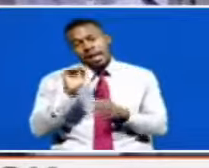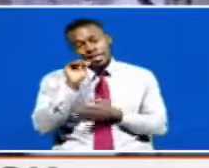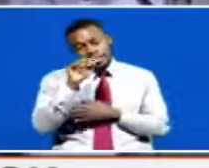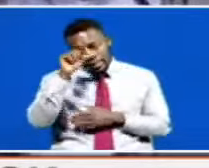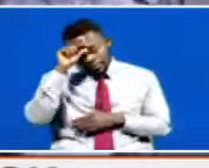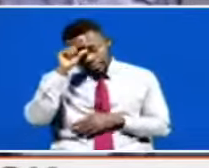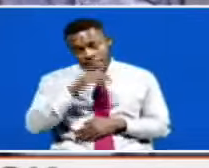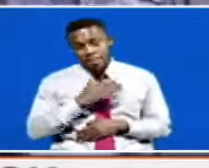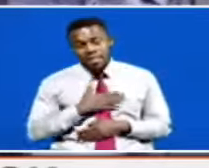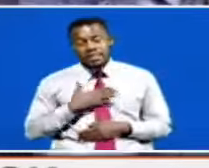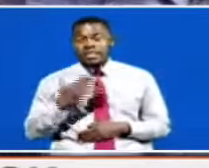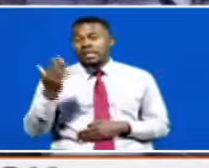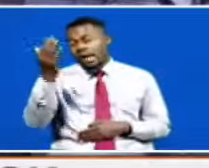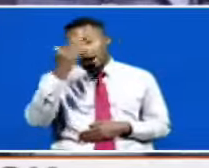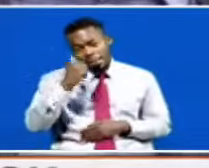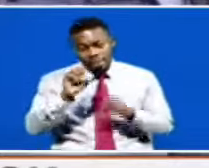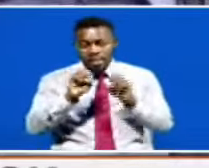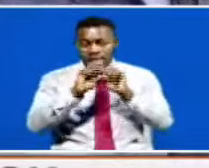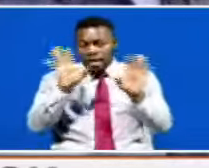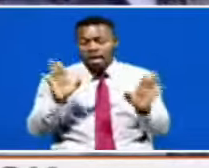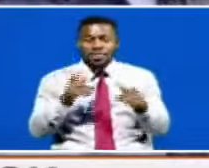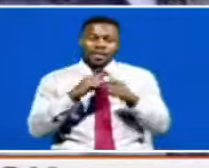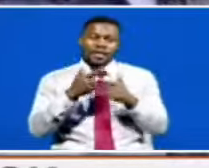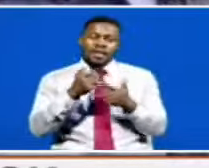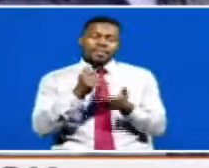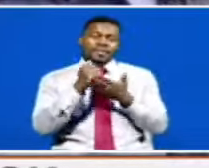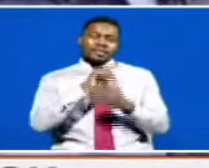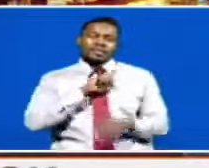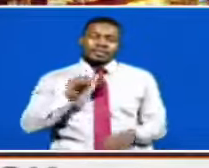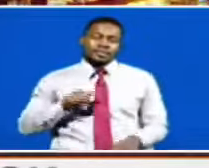the government to come out clearly and save the lives of people.